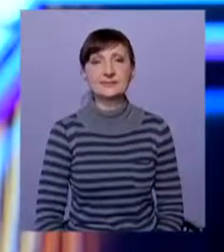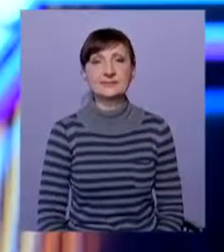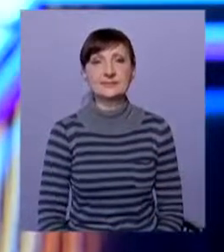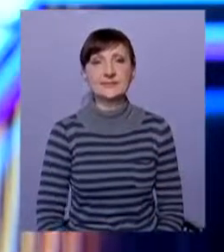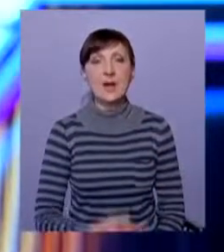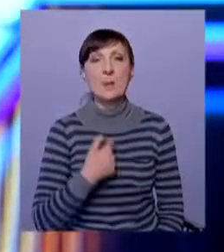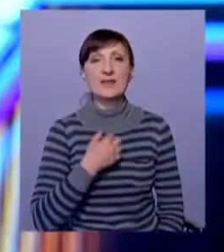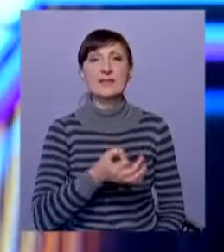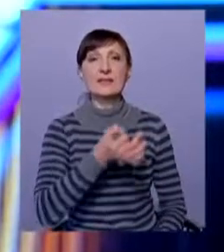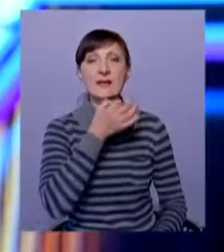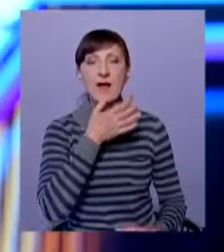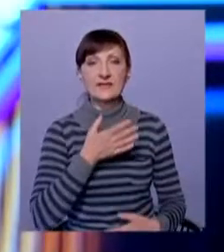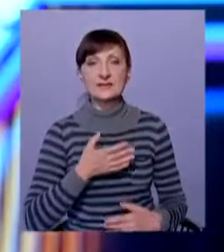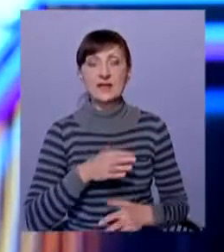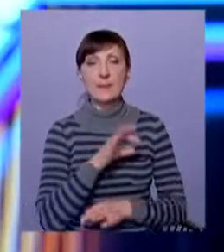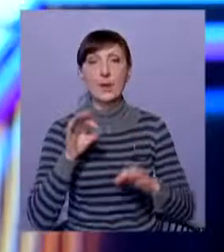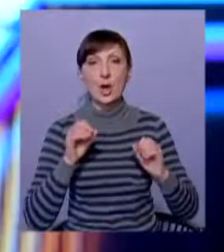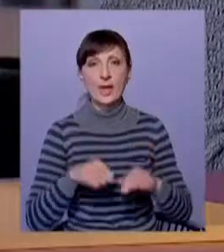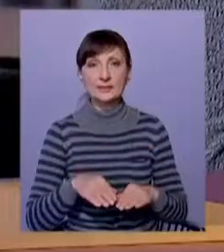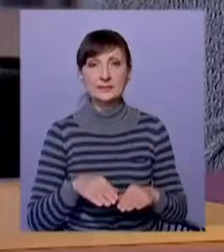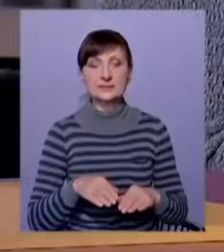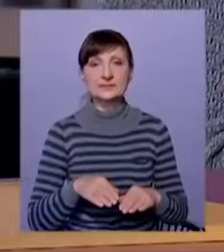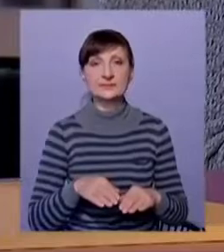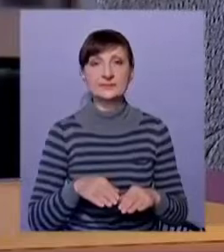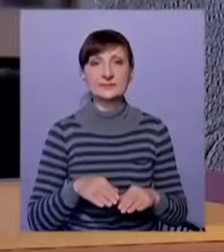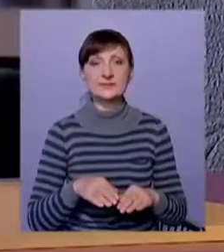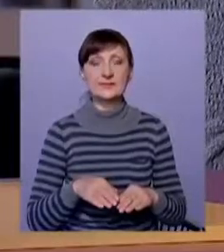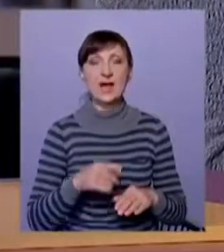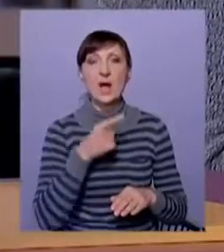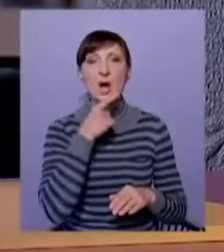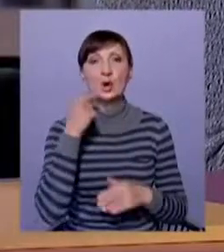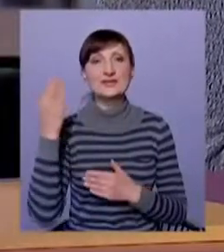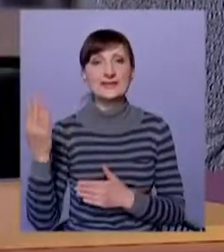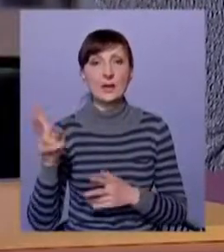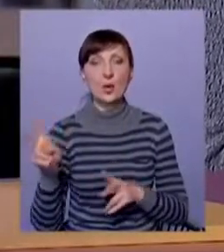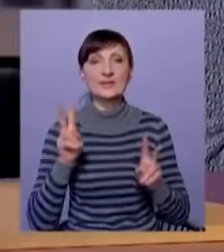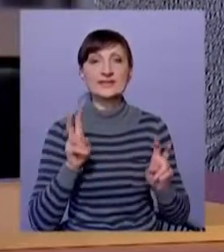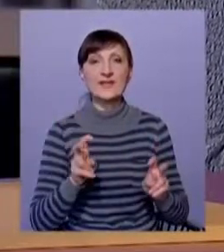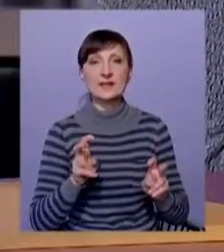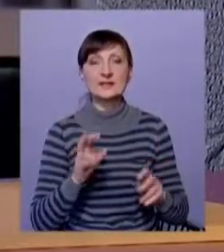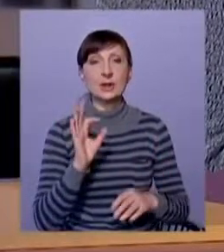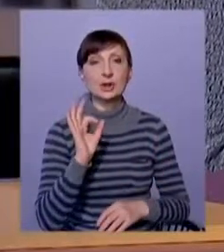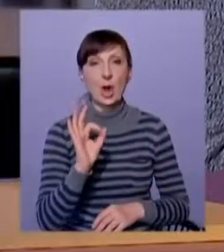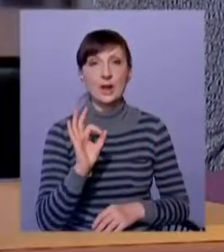мне понравился проект «Россиян», он назывался